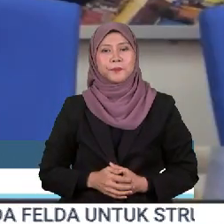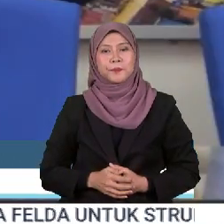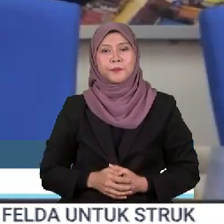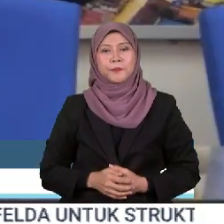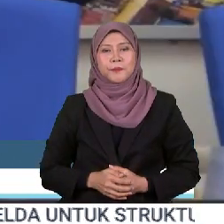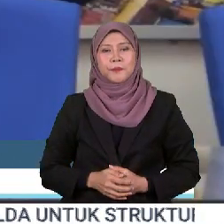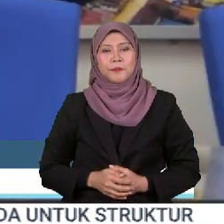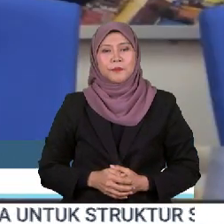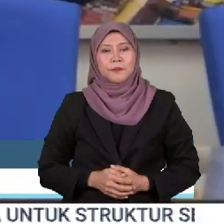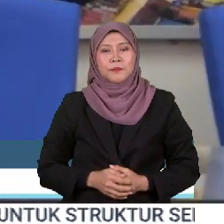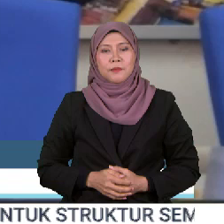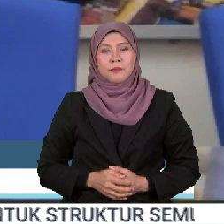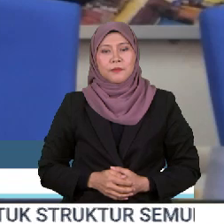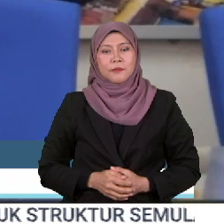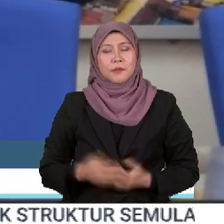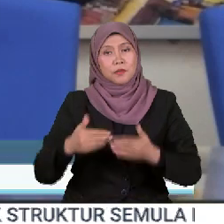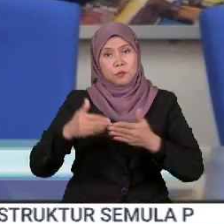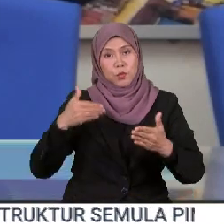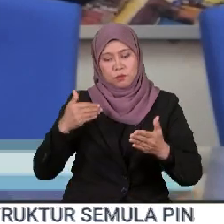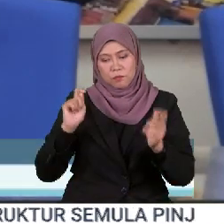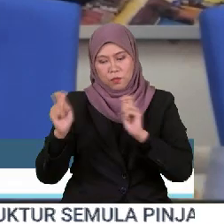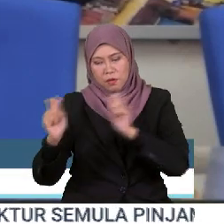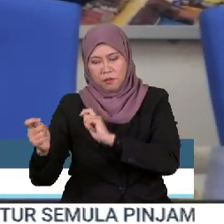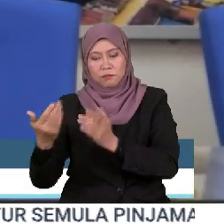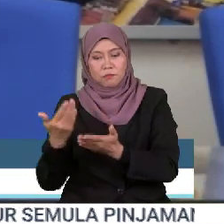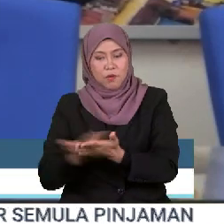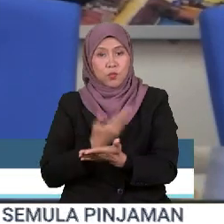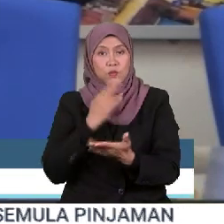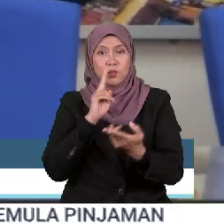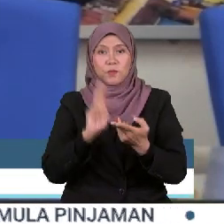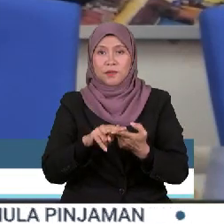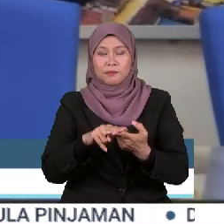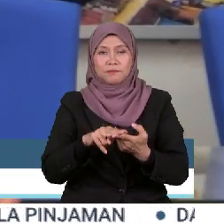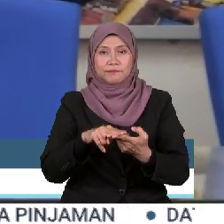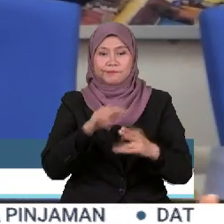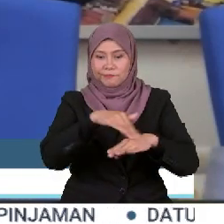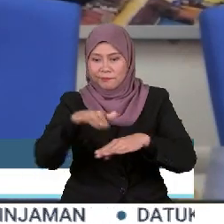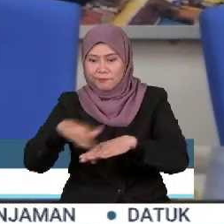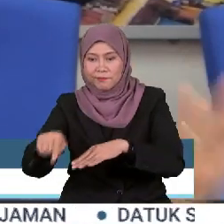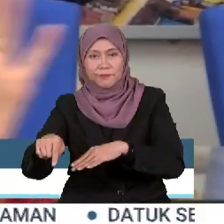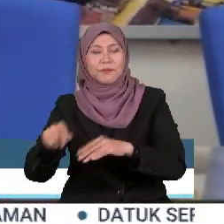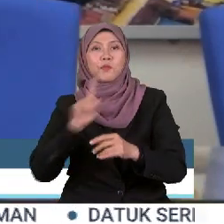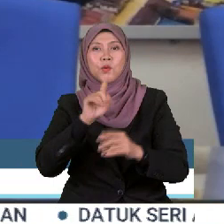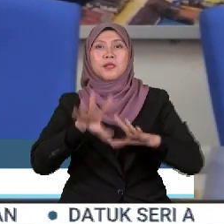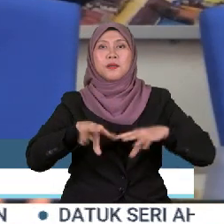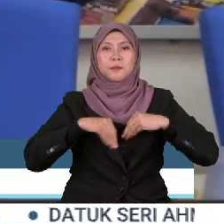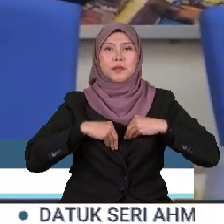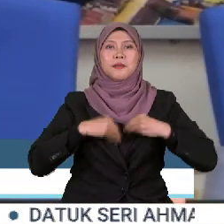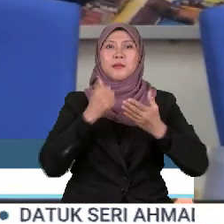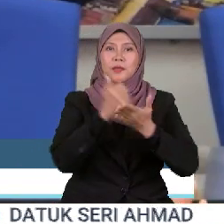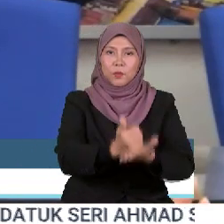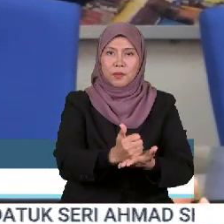sebelum sebelum pembaruan dan surat perkeliling ini semua penerima bantuan dalam semua